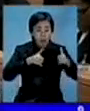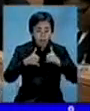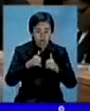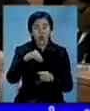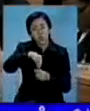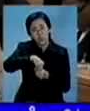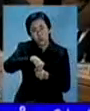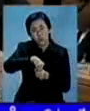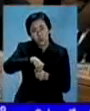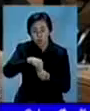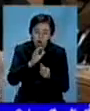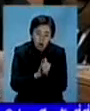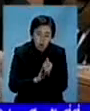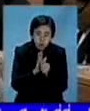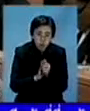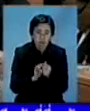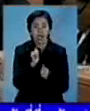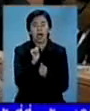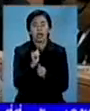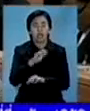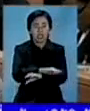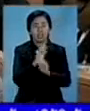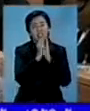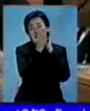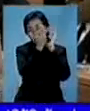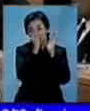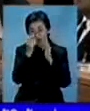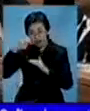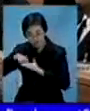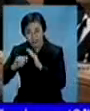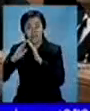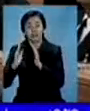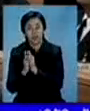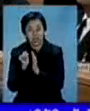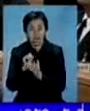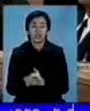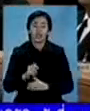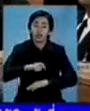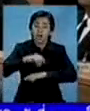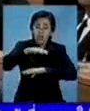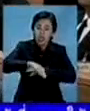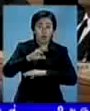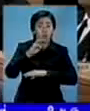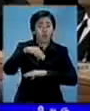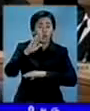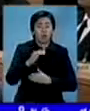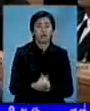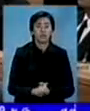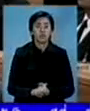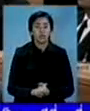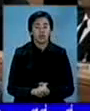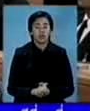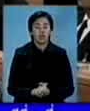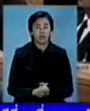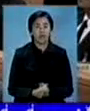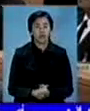านานแล้วอยู่ตั้งแต่วันแรกๆที่ไปอยู่ราชประสงค์นั่นแหละขณะที่6โมงกว่านั้นน่ะมีท